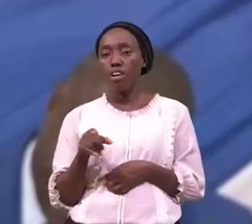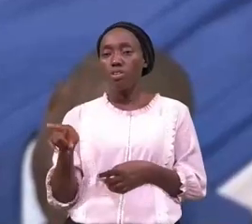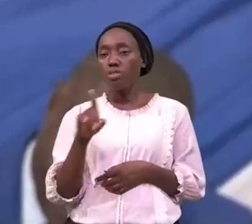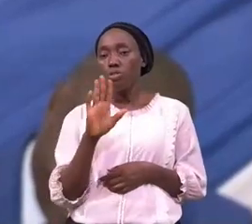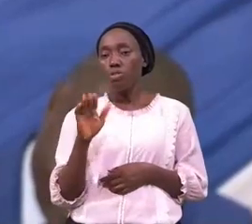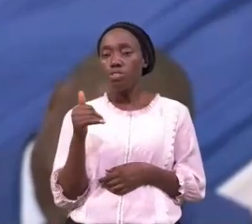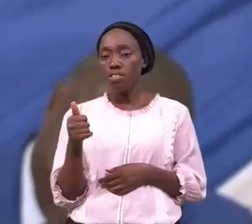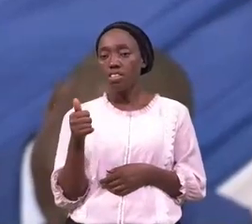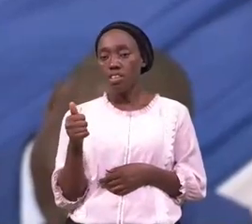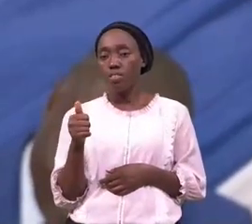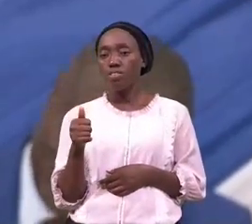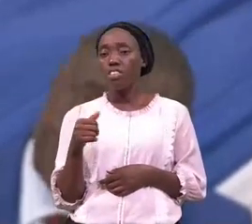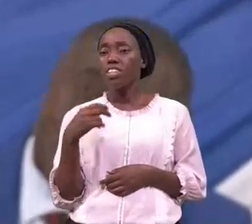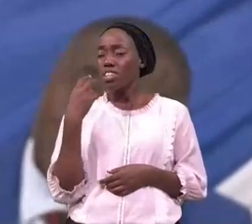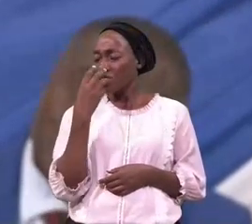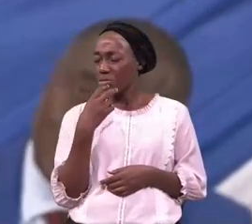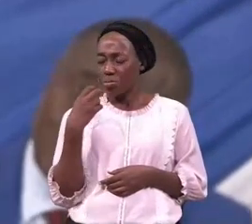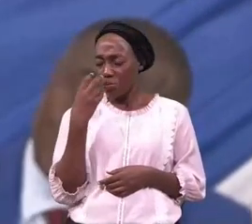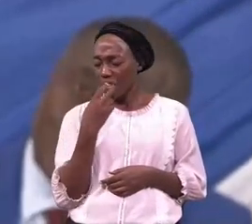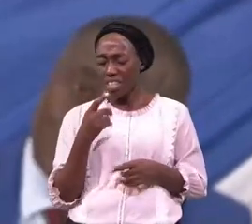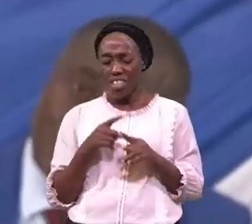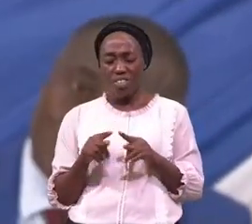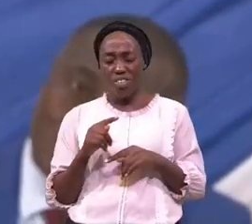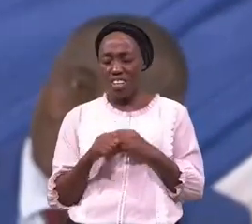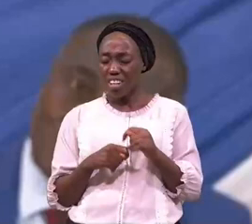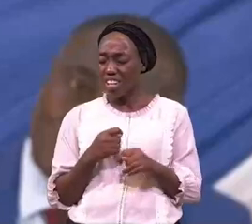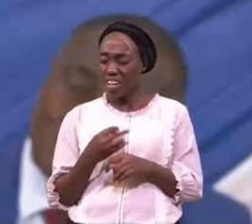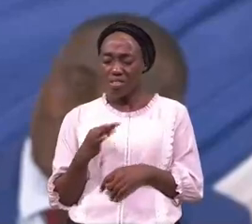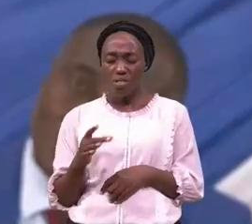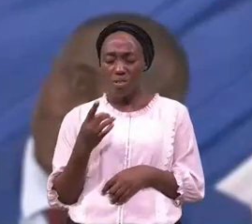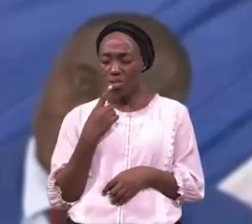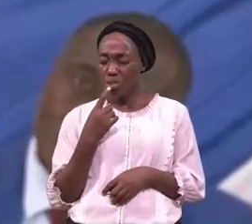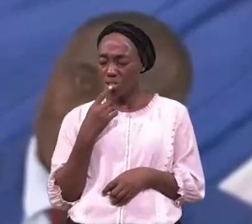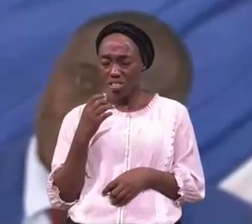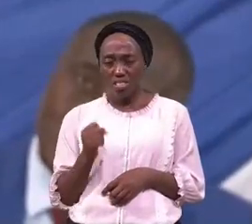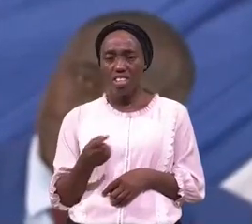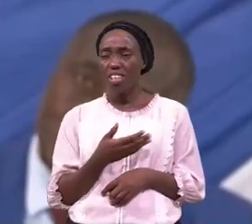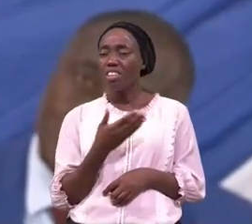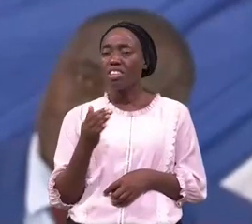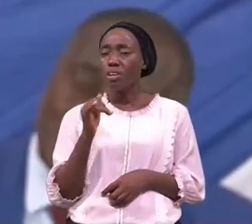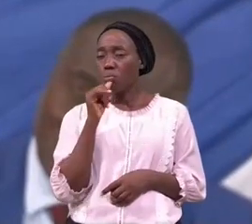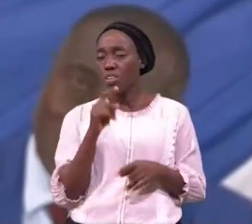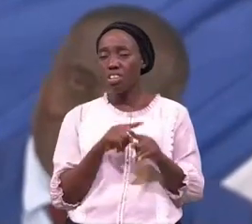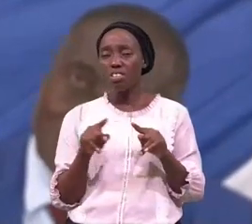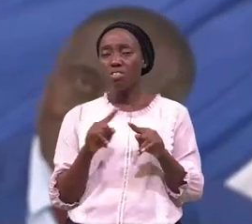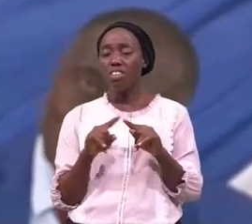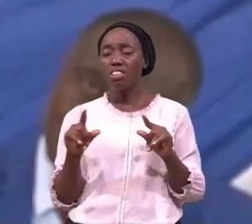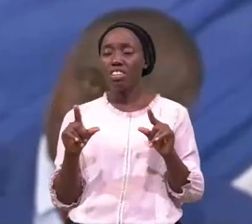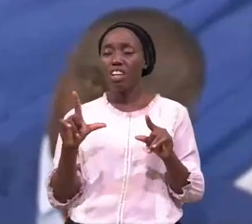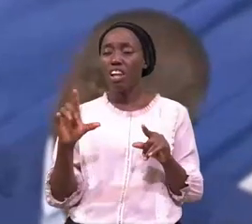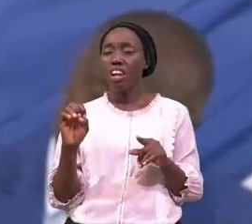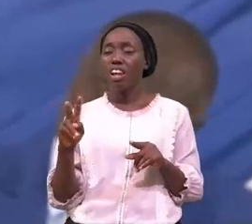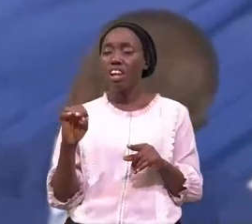toi-même, tu parles différents types de langues, parce qu'il y a différents types, niveaux d'amour,